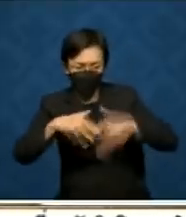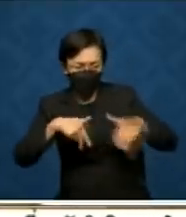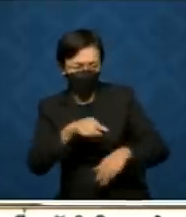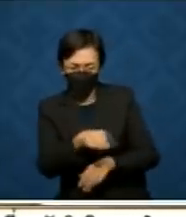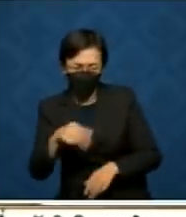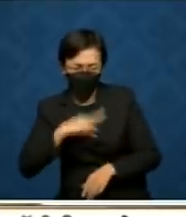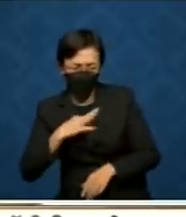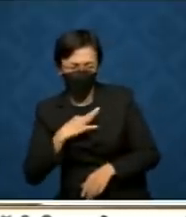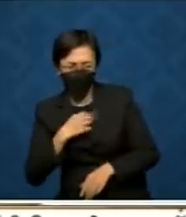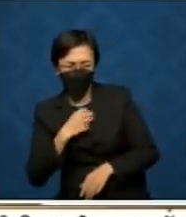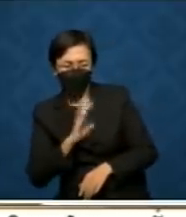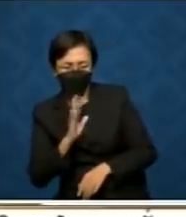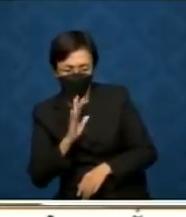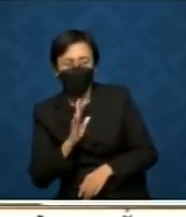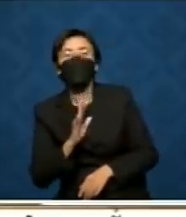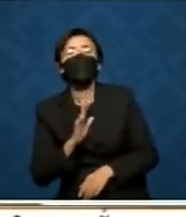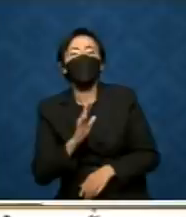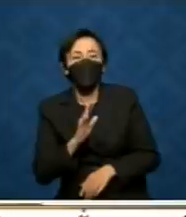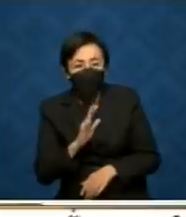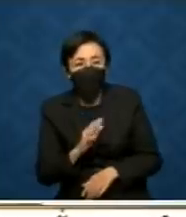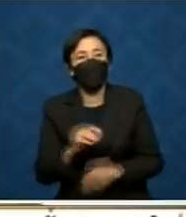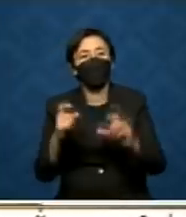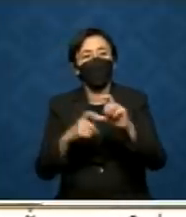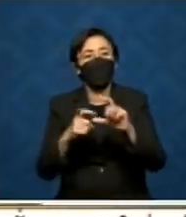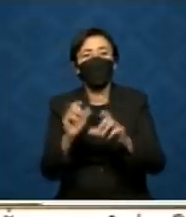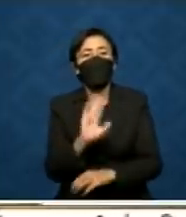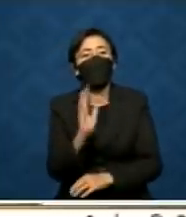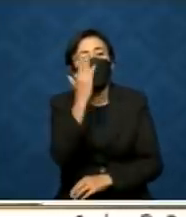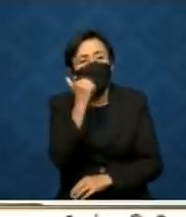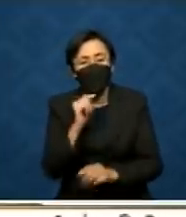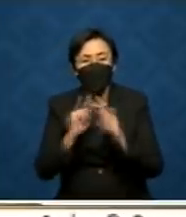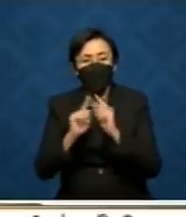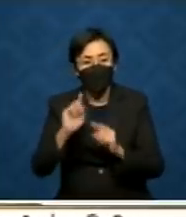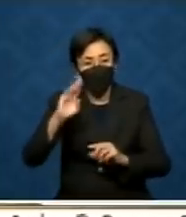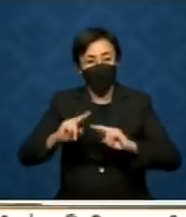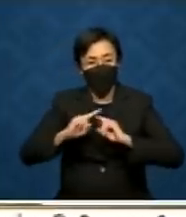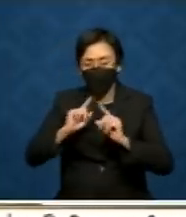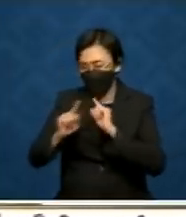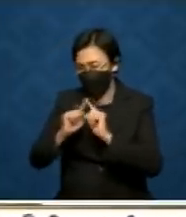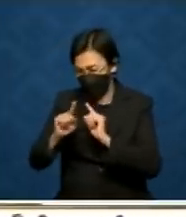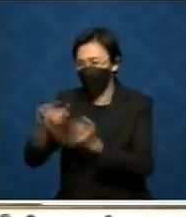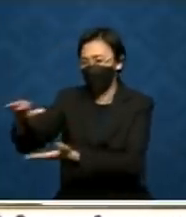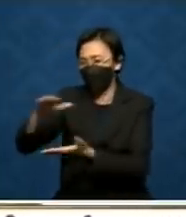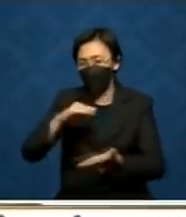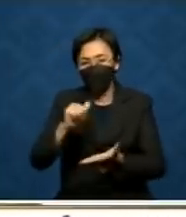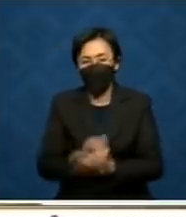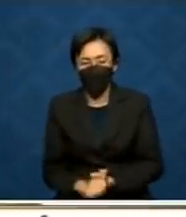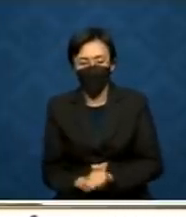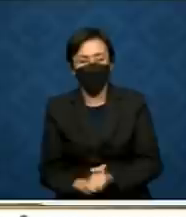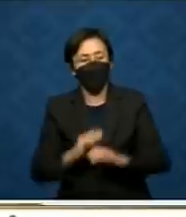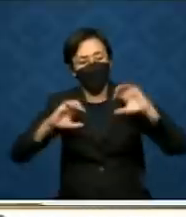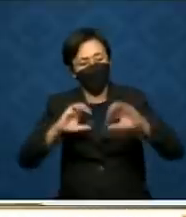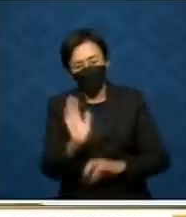สนองความต้องการเข้าหน่อยได้ไหมคุณทำไมไม่เอาไฟเตอร์ไฟเชิงก็ไม่ยากเอกชนเค้าจะเอาเข้าอยู่แล้วคุณก็ไปกัน